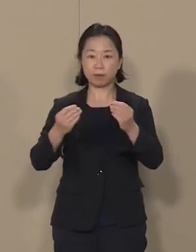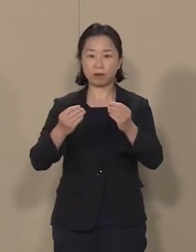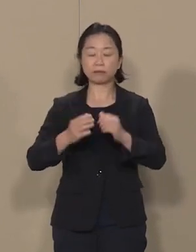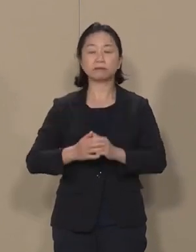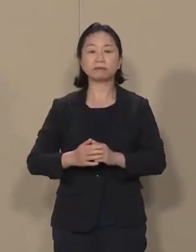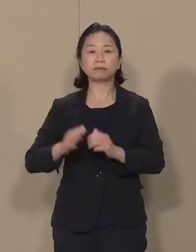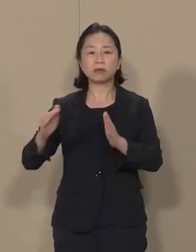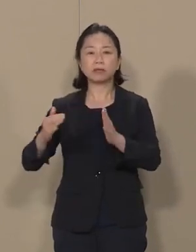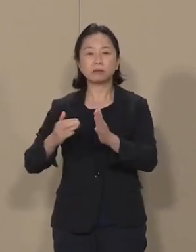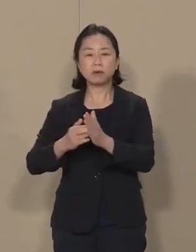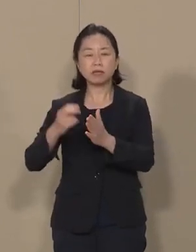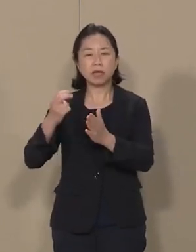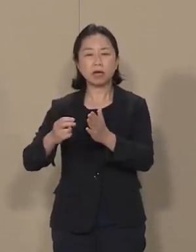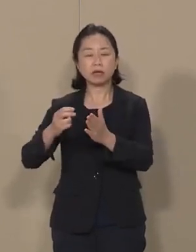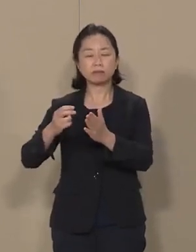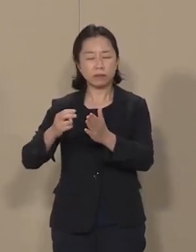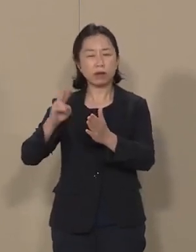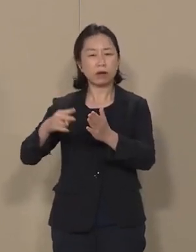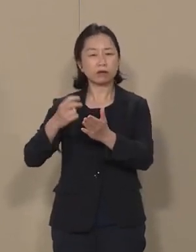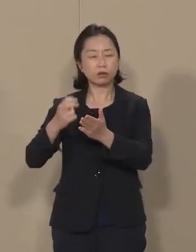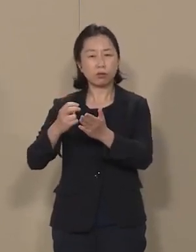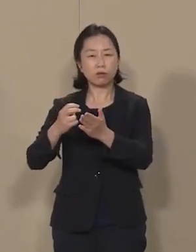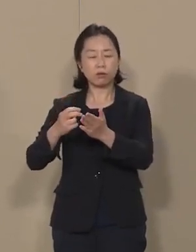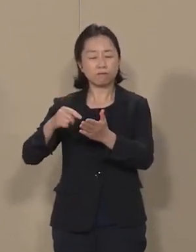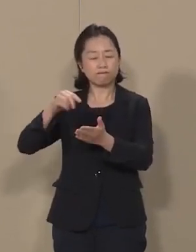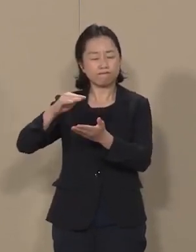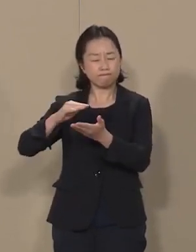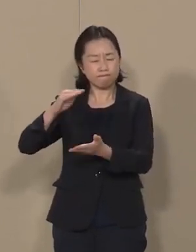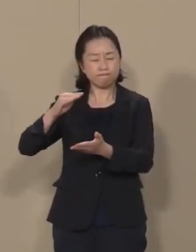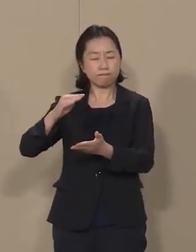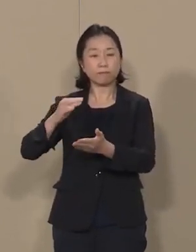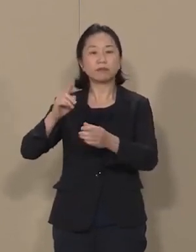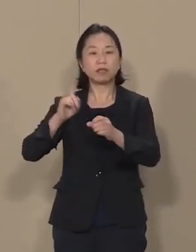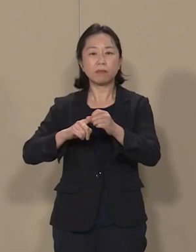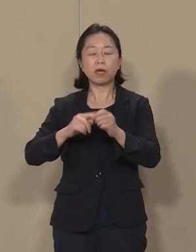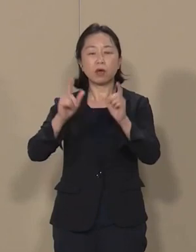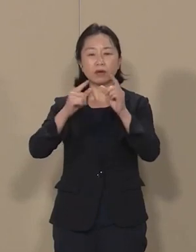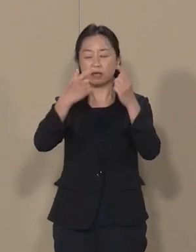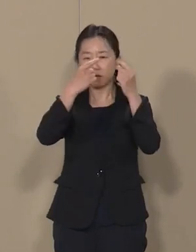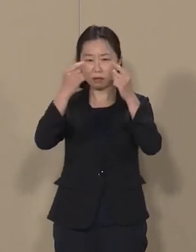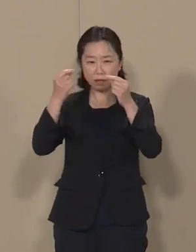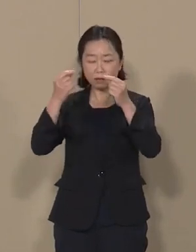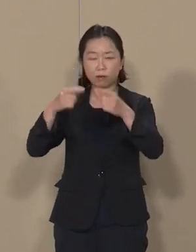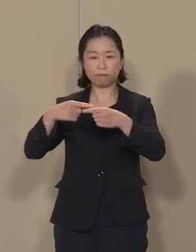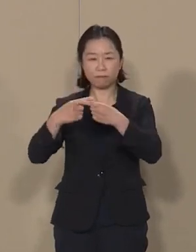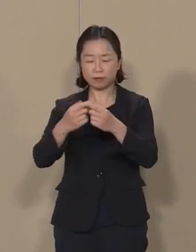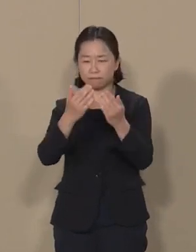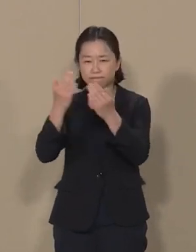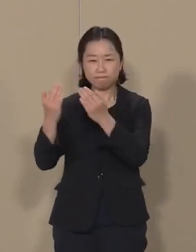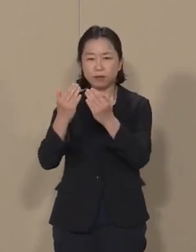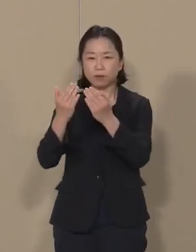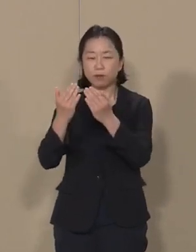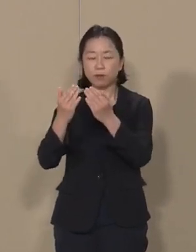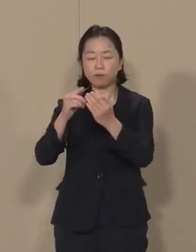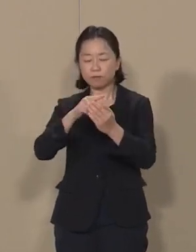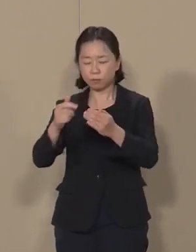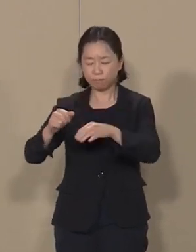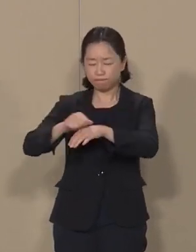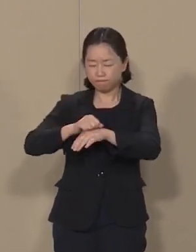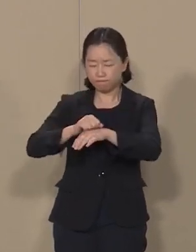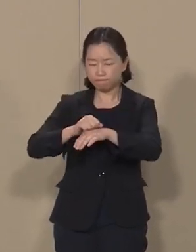間理論を深めるために早稲田大学に学士入学をし卒業をするなど県産も積んでまいりまし